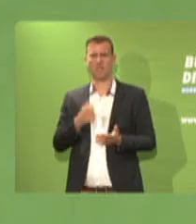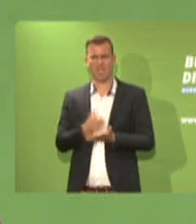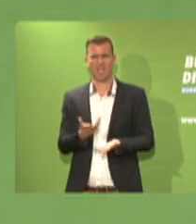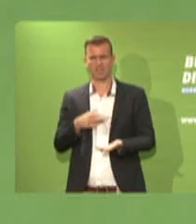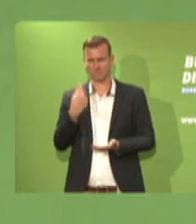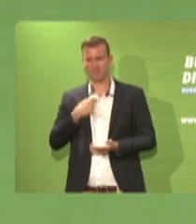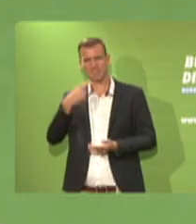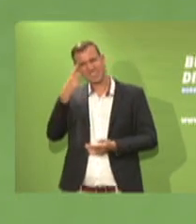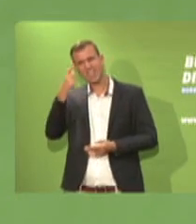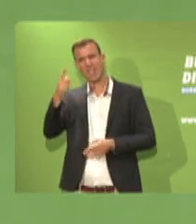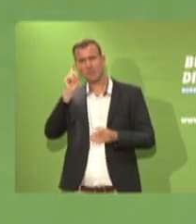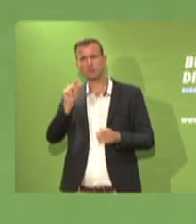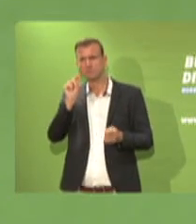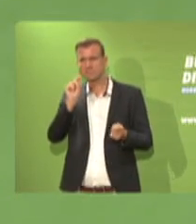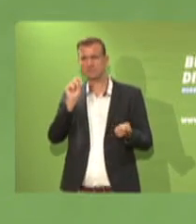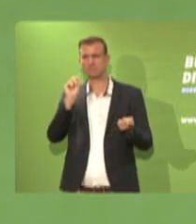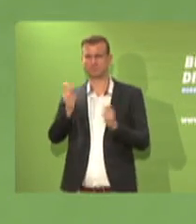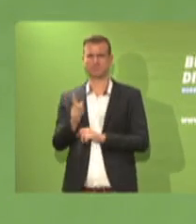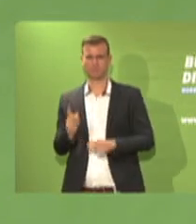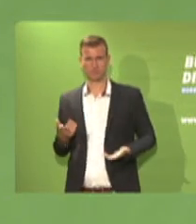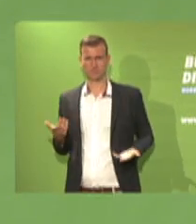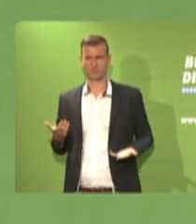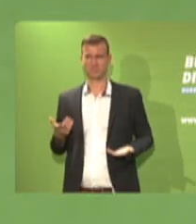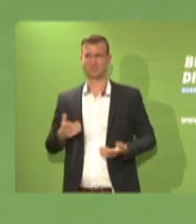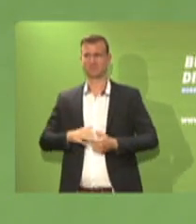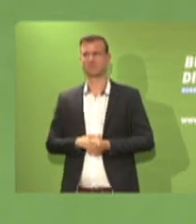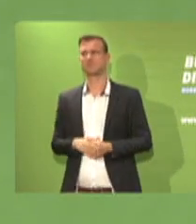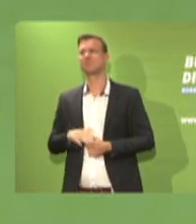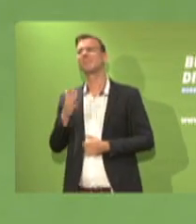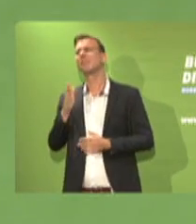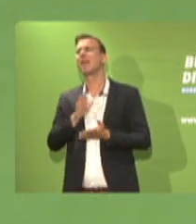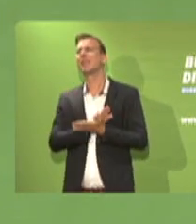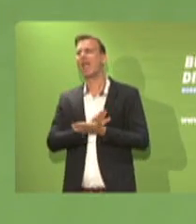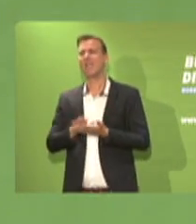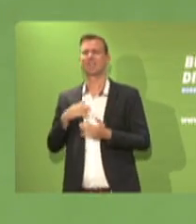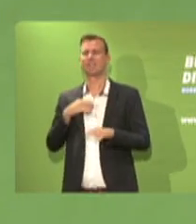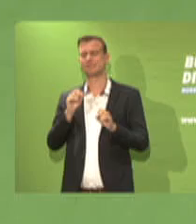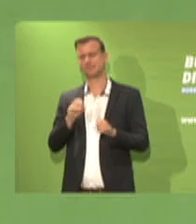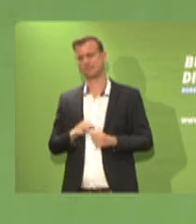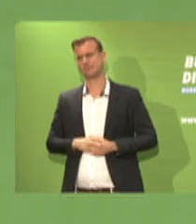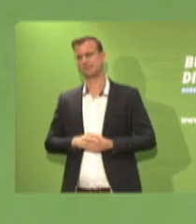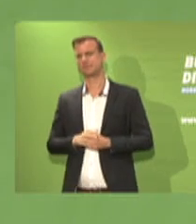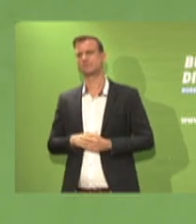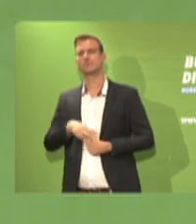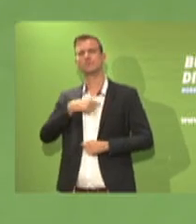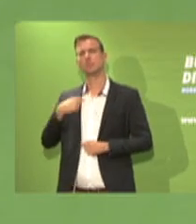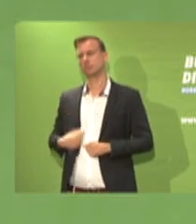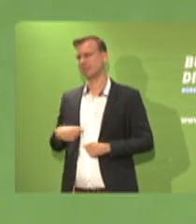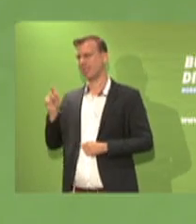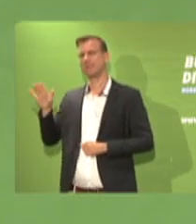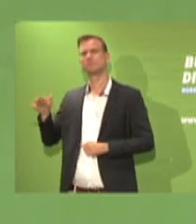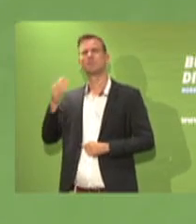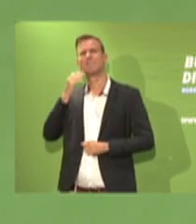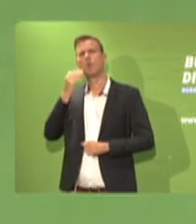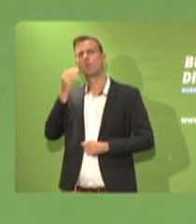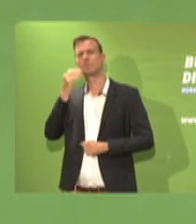sich unser Denken auch ein Stück in diese Richtung orientieren. Vielleicht ganz einfach erklärt: Dem chinesischen Menschen in Peking